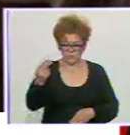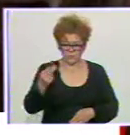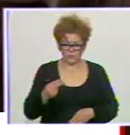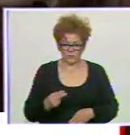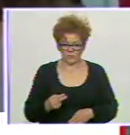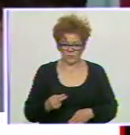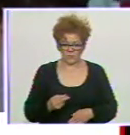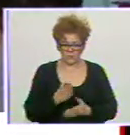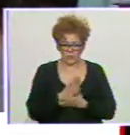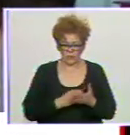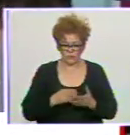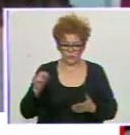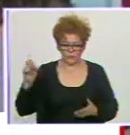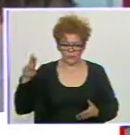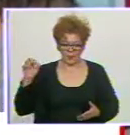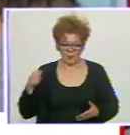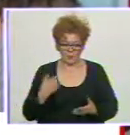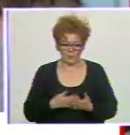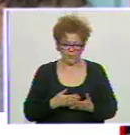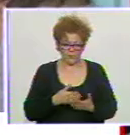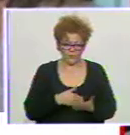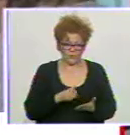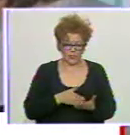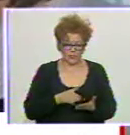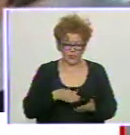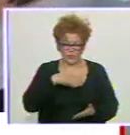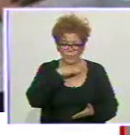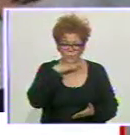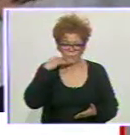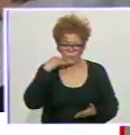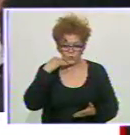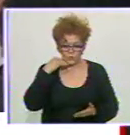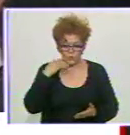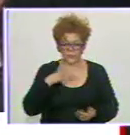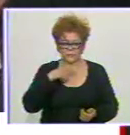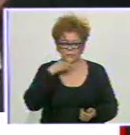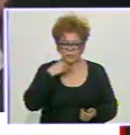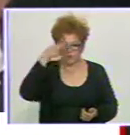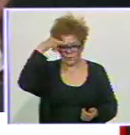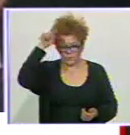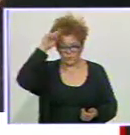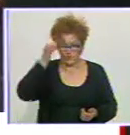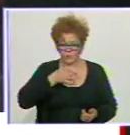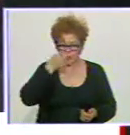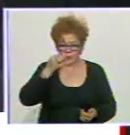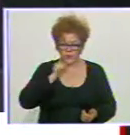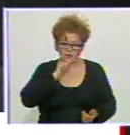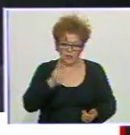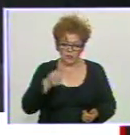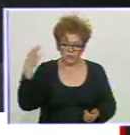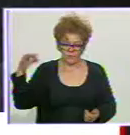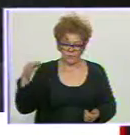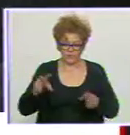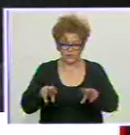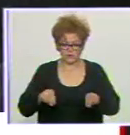posibilele reduceri de personal din cauza cheltuielilor prea mari, conducerea inspectoratului școlar a declarat că nimeni nu va fi disponibilizat, ci se vor găsi